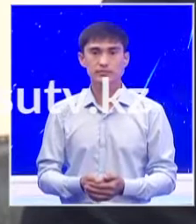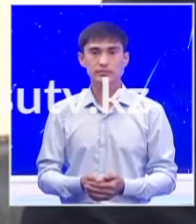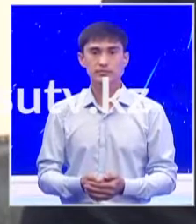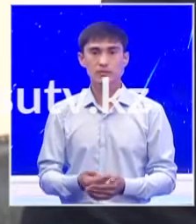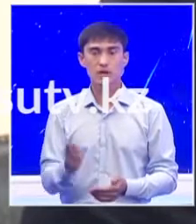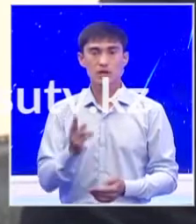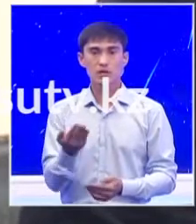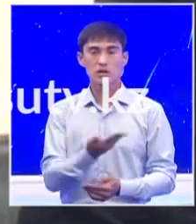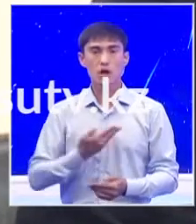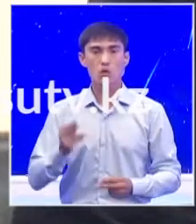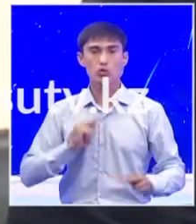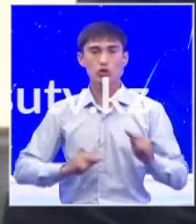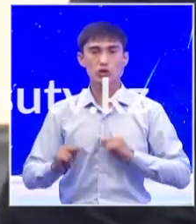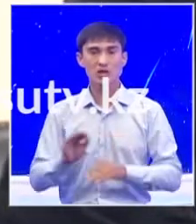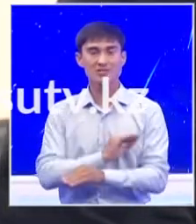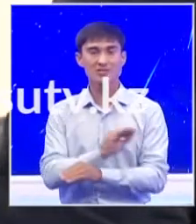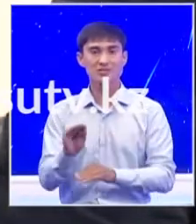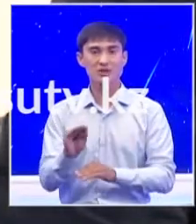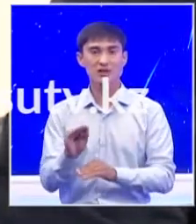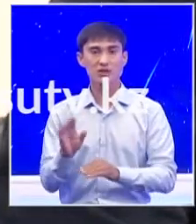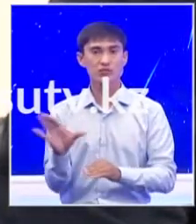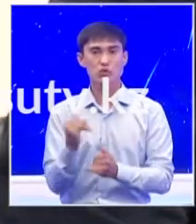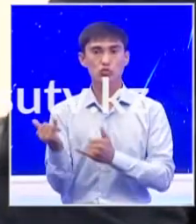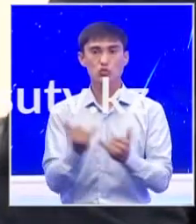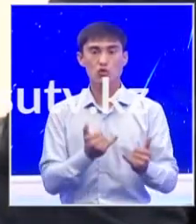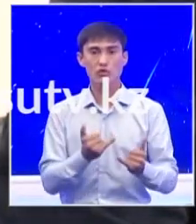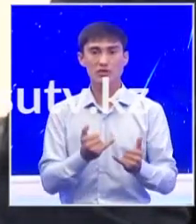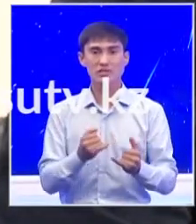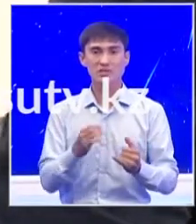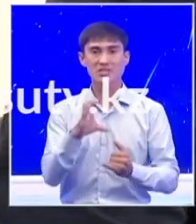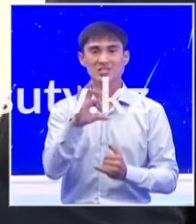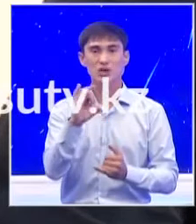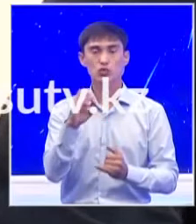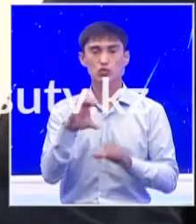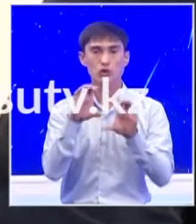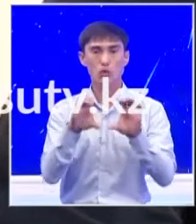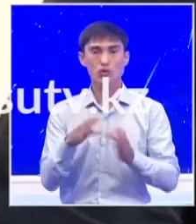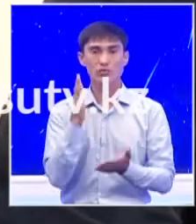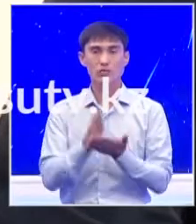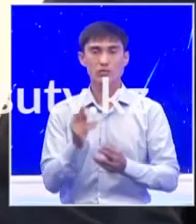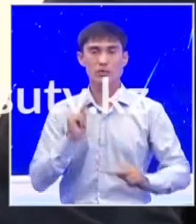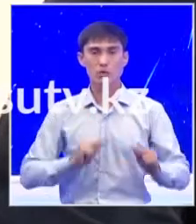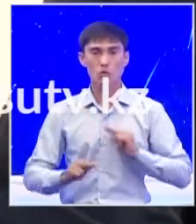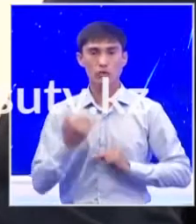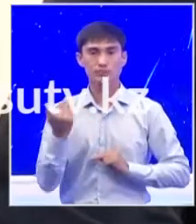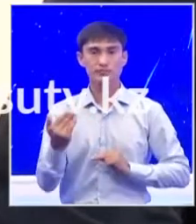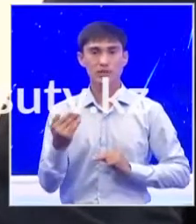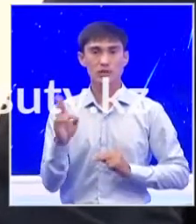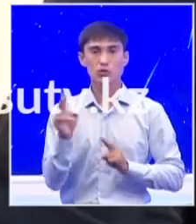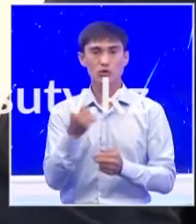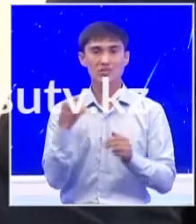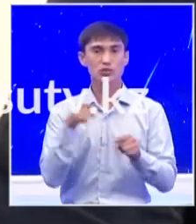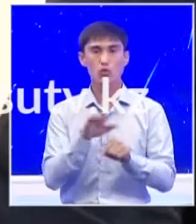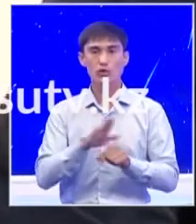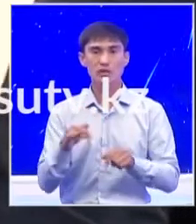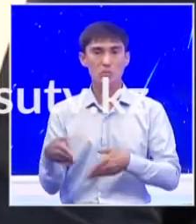Для учителей создали все условия, статус. Закон принят о статусе педагога. Никто их не трогает, не